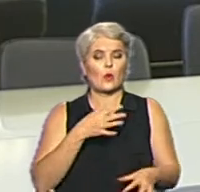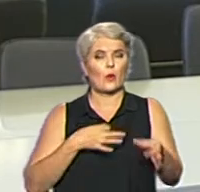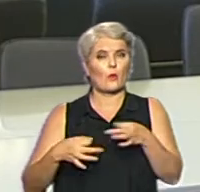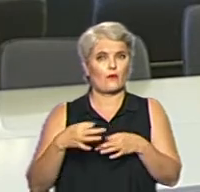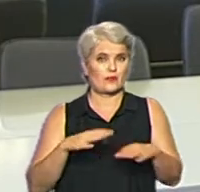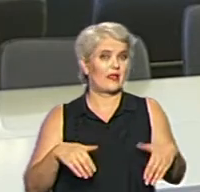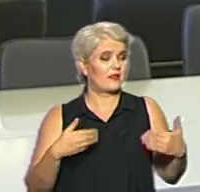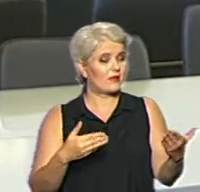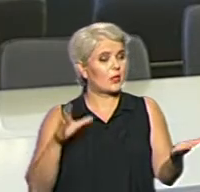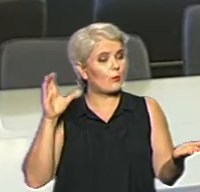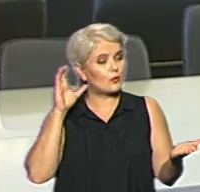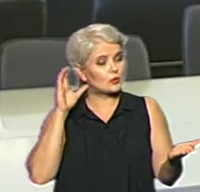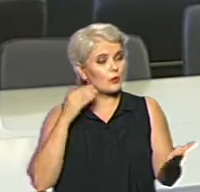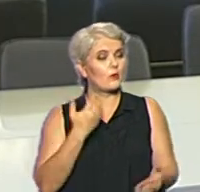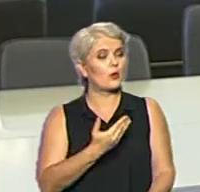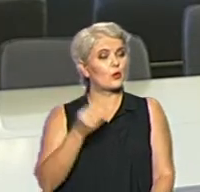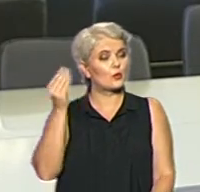Давайте послухаємо його думку.